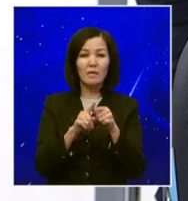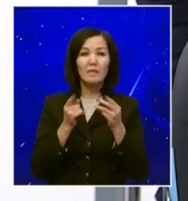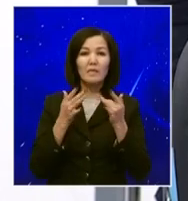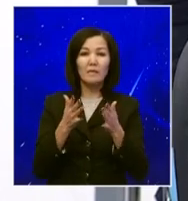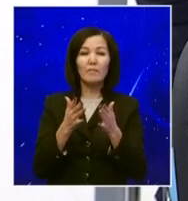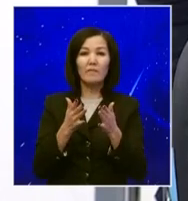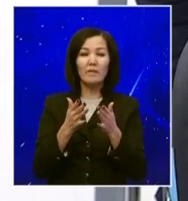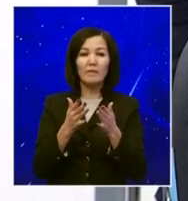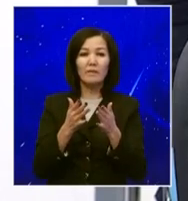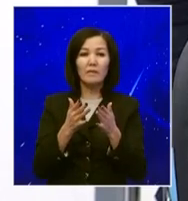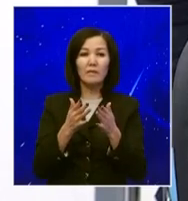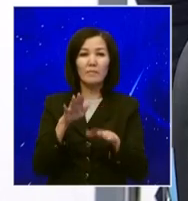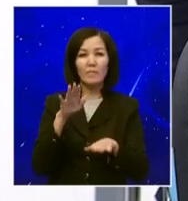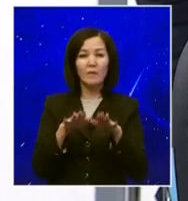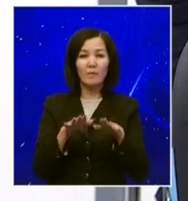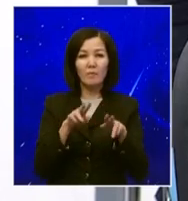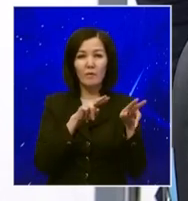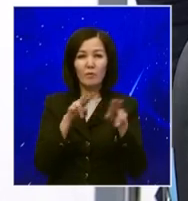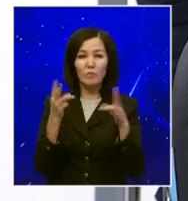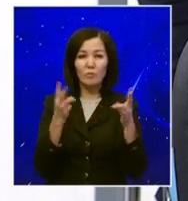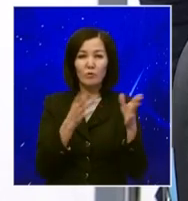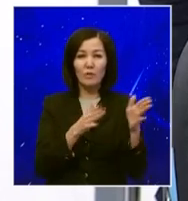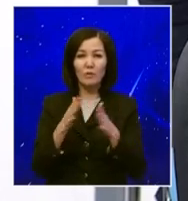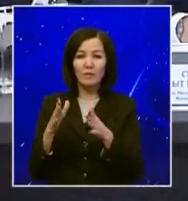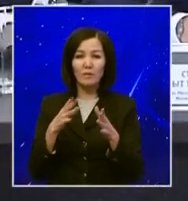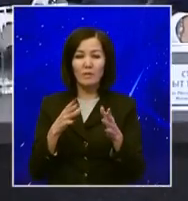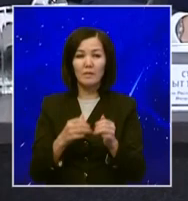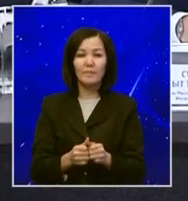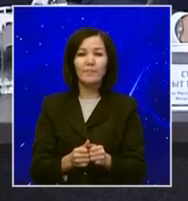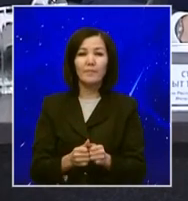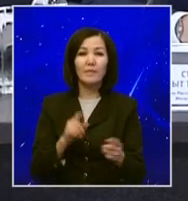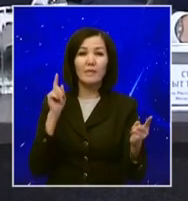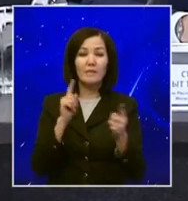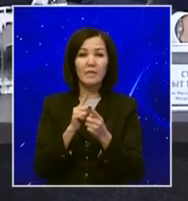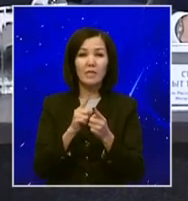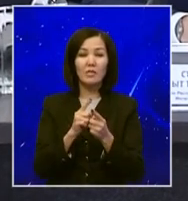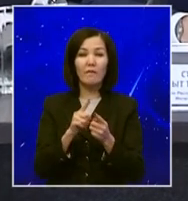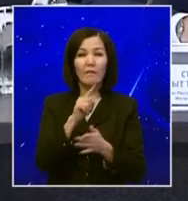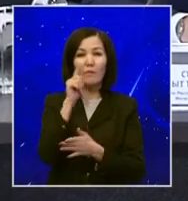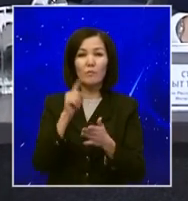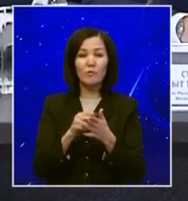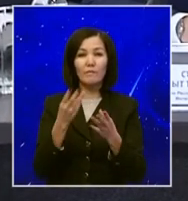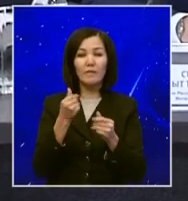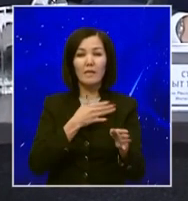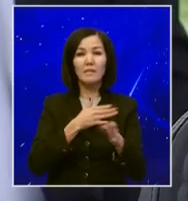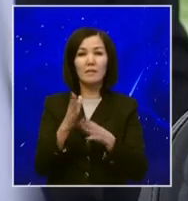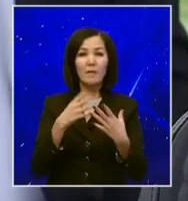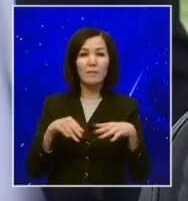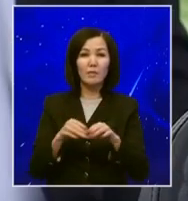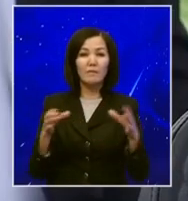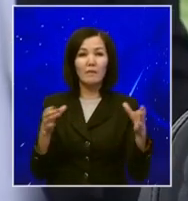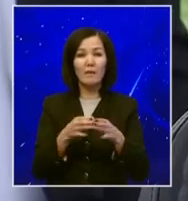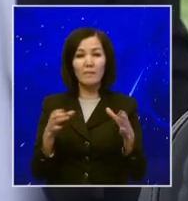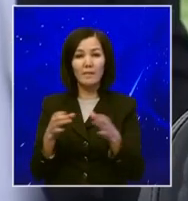требование по поверке и калибровке не перегружать. На встрече также был затронут вопрос финансирования общественных